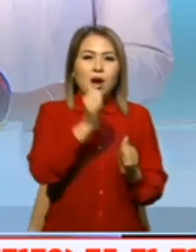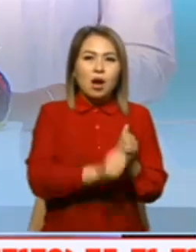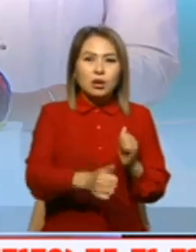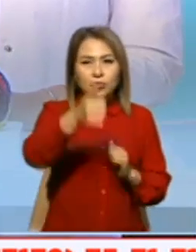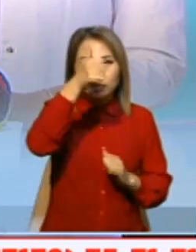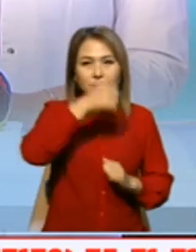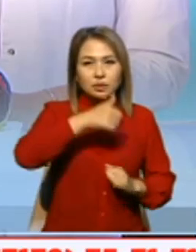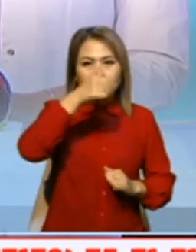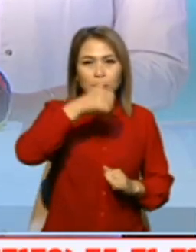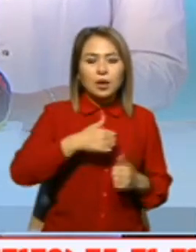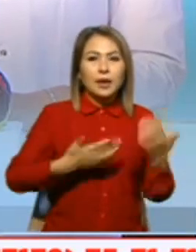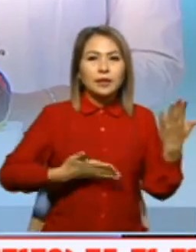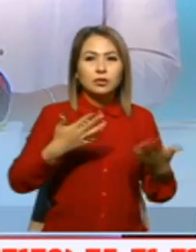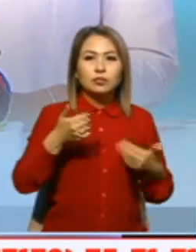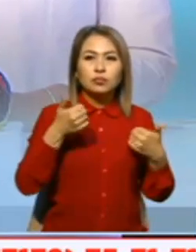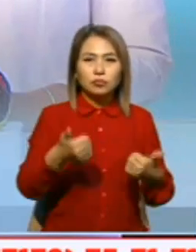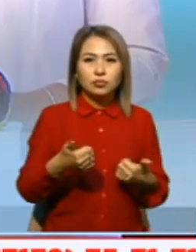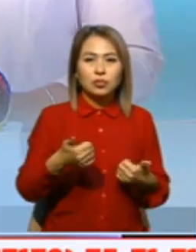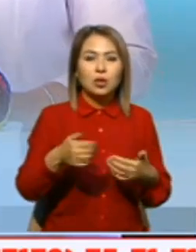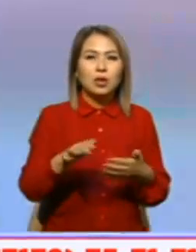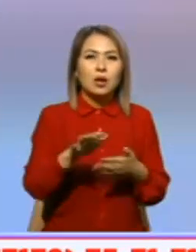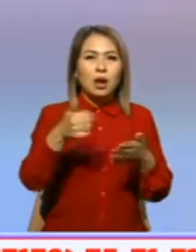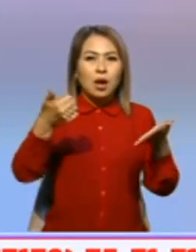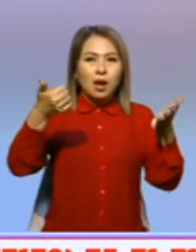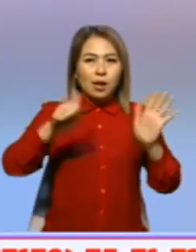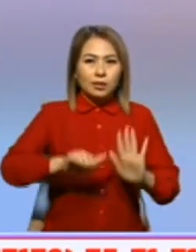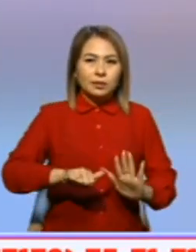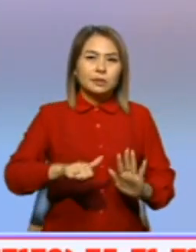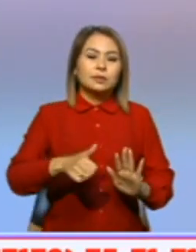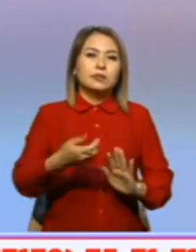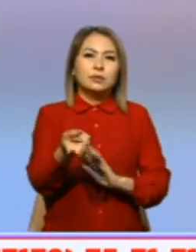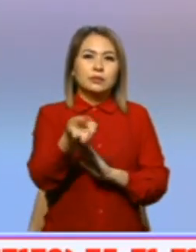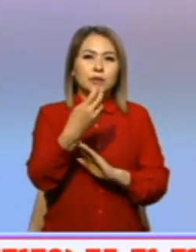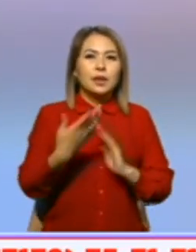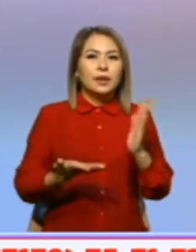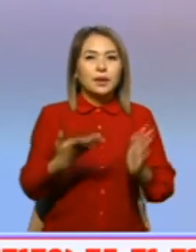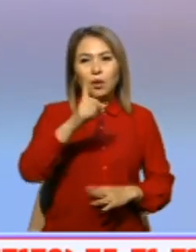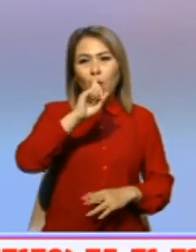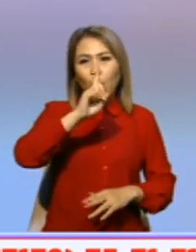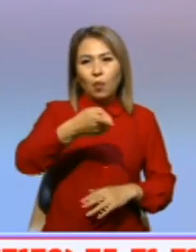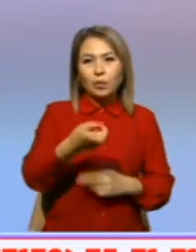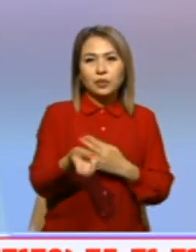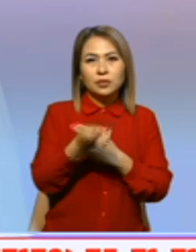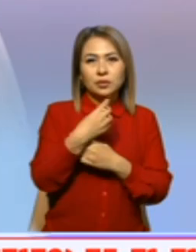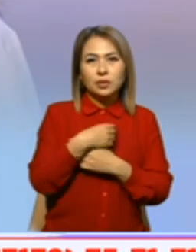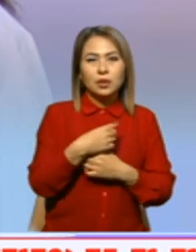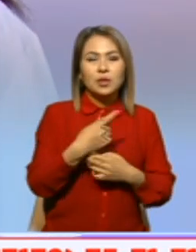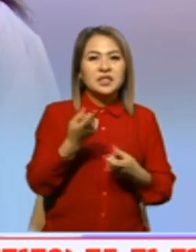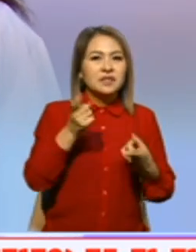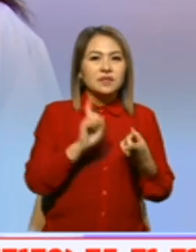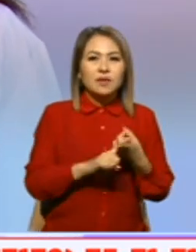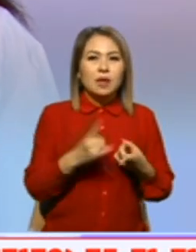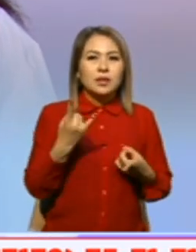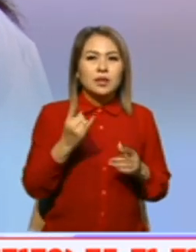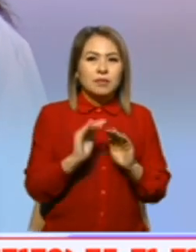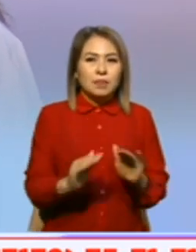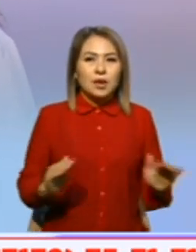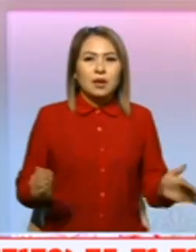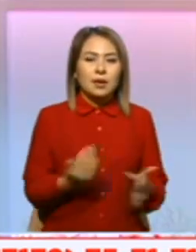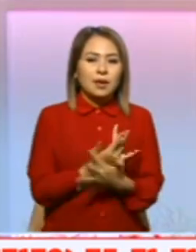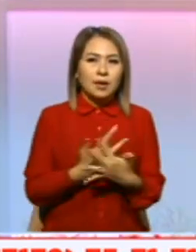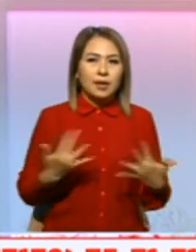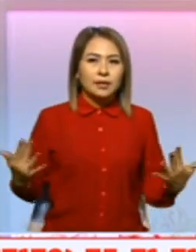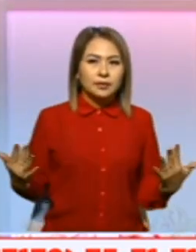отырамыз. Ал егер де жақсы болатын болса, онда алты айлығында кел деп айтамыз. Болмаса бір жасында кел деп айтамыз. Сондықтан әр балаға біз